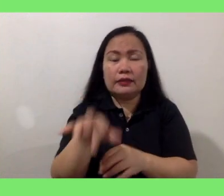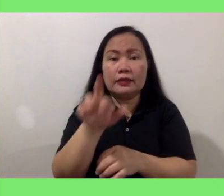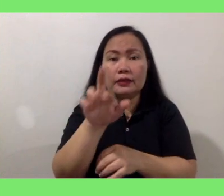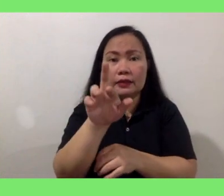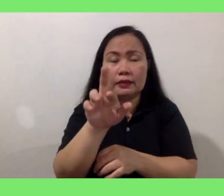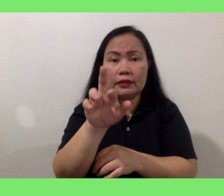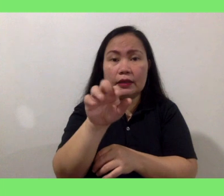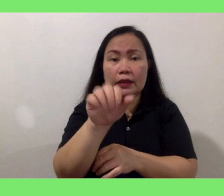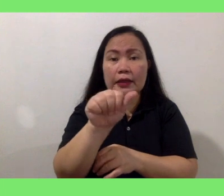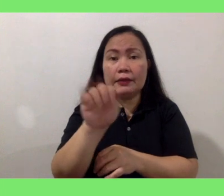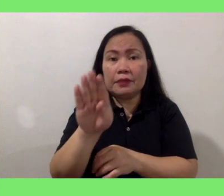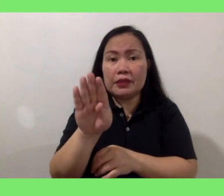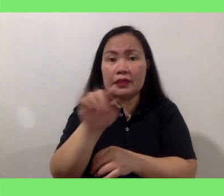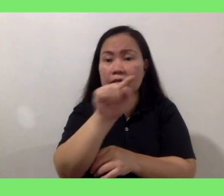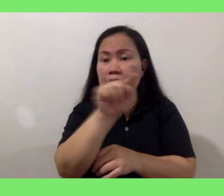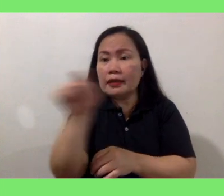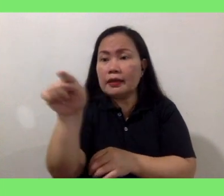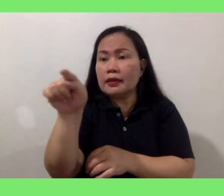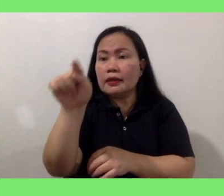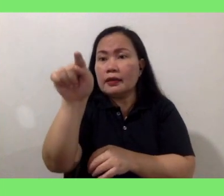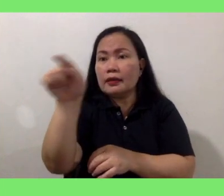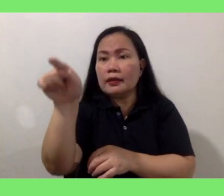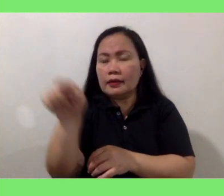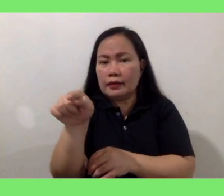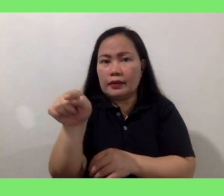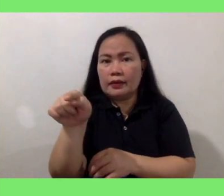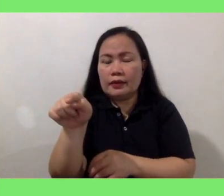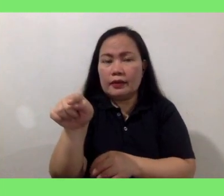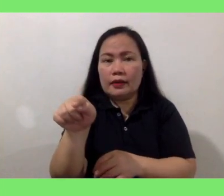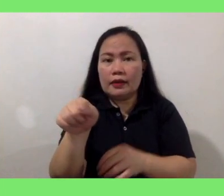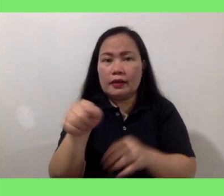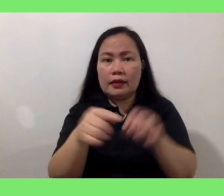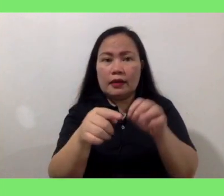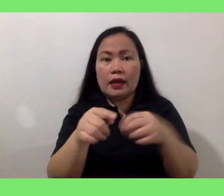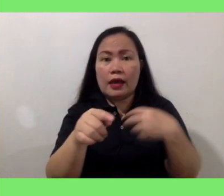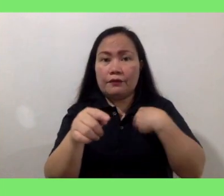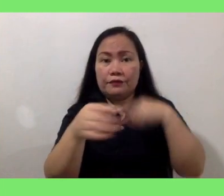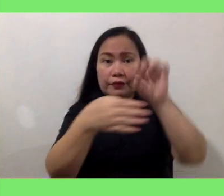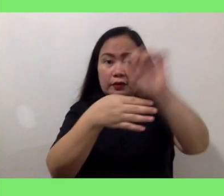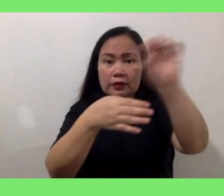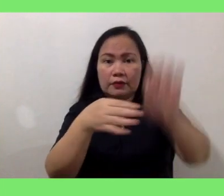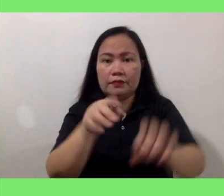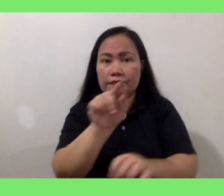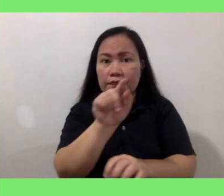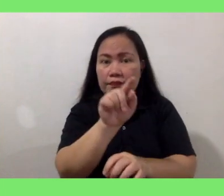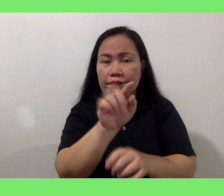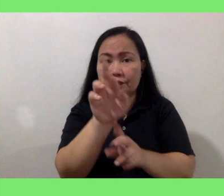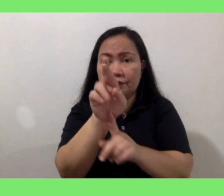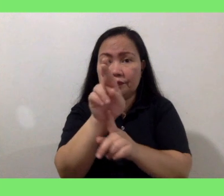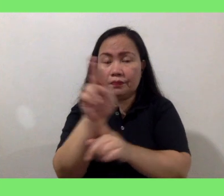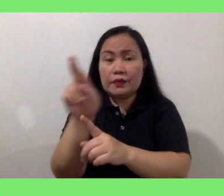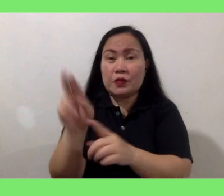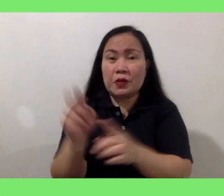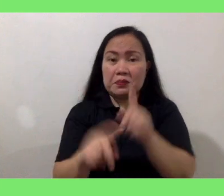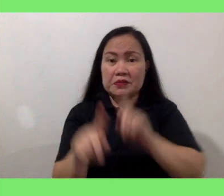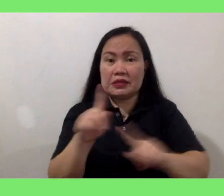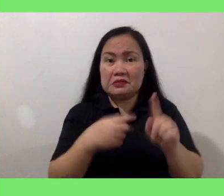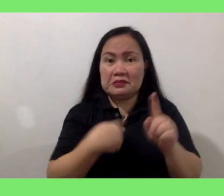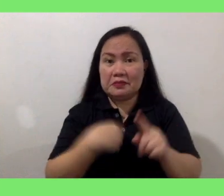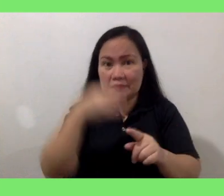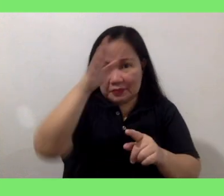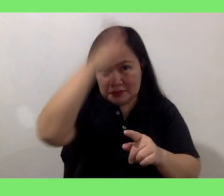nasa unahan. Kaya nga po sabi dito, array is named with its endpoint first. Kaya ang symbol niya, ganun